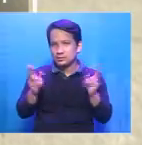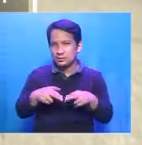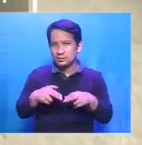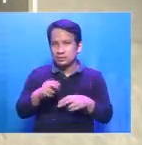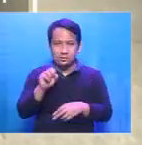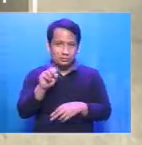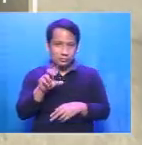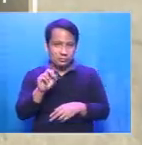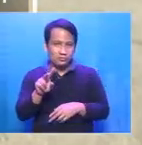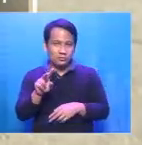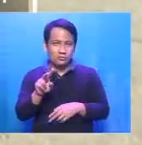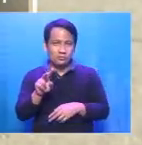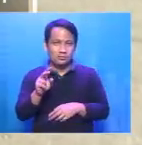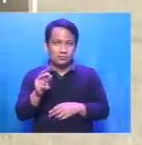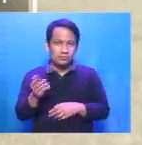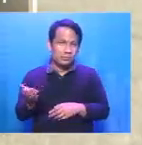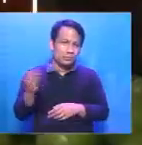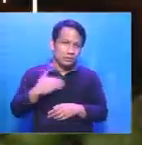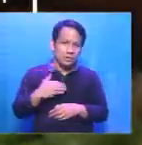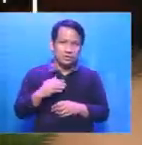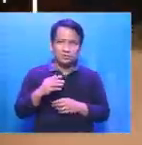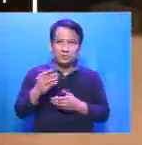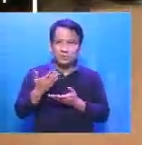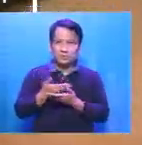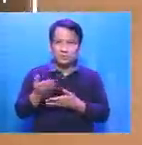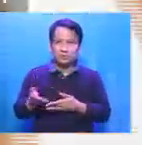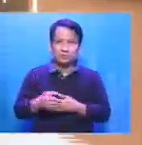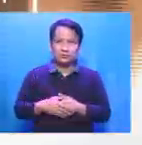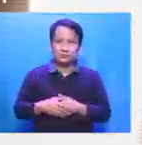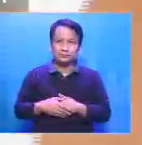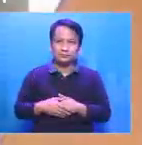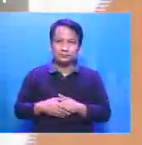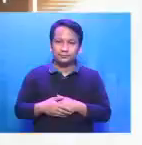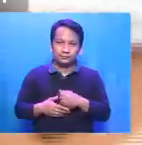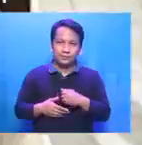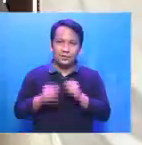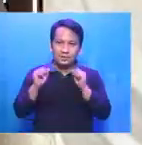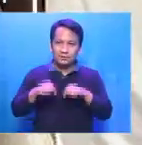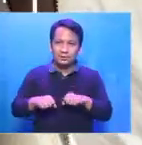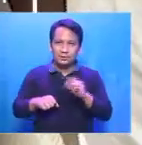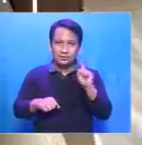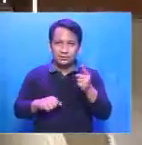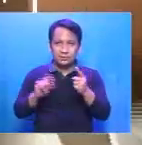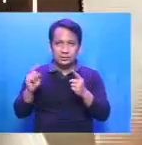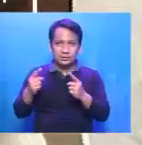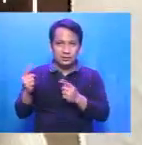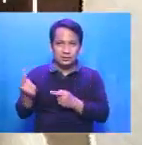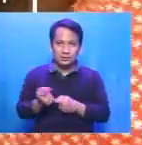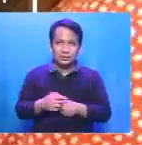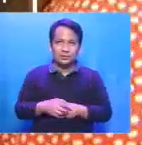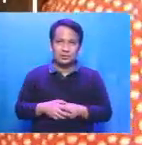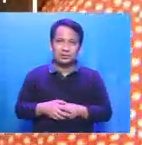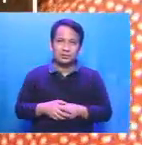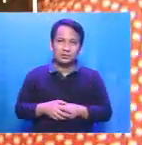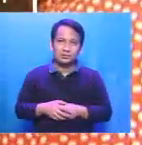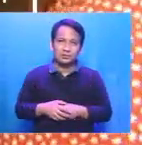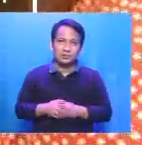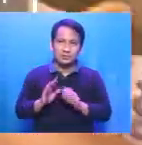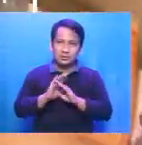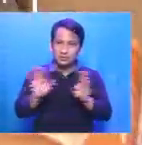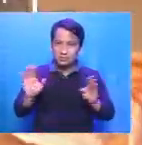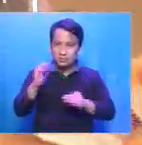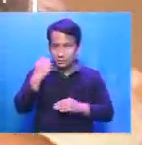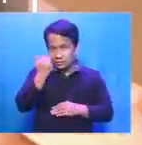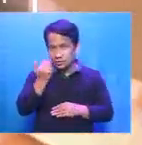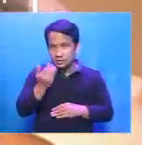ng 12 prutas. Tara! Imbis na per kilo, pwede namang paisa-isa lang ang bibilhin. Huwag ding